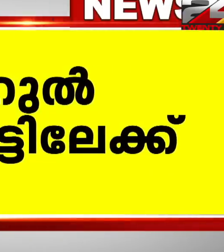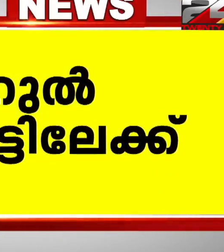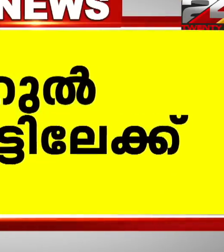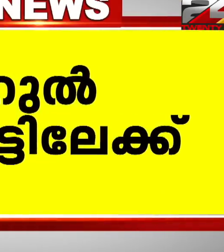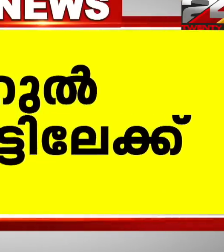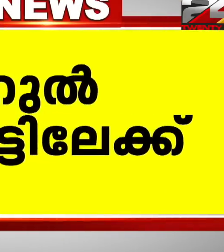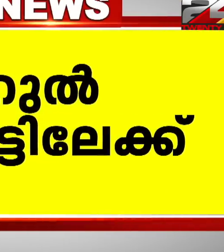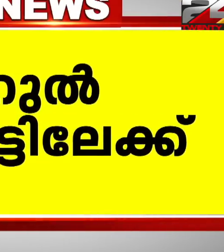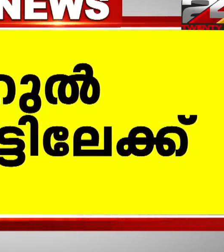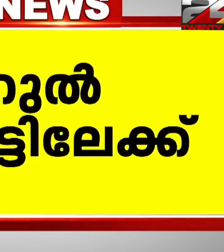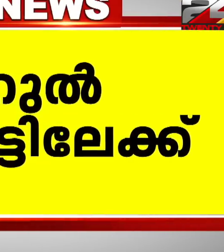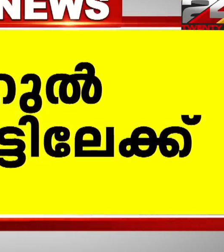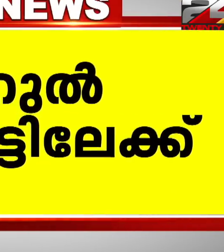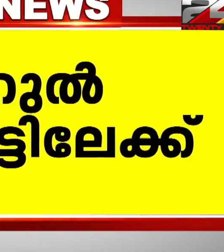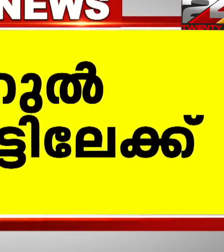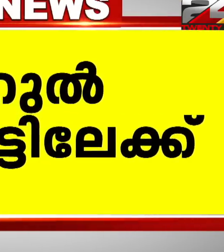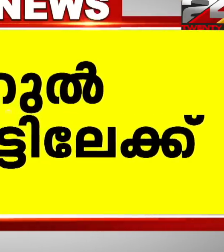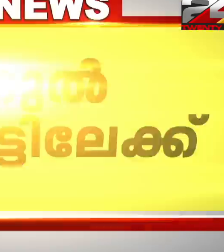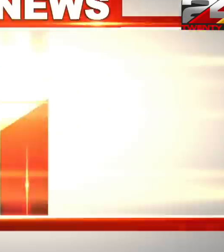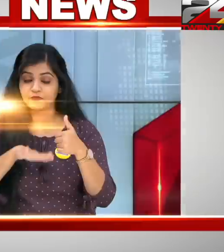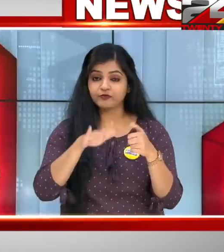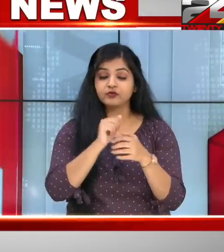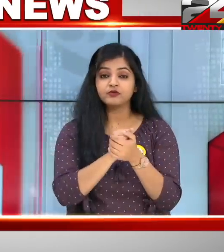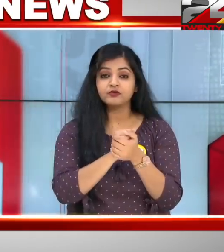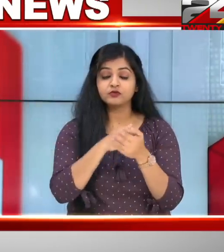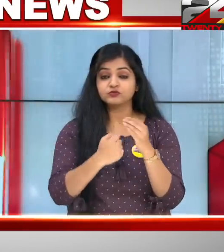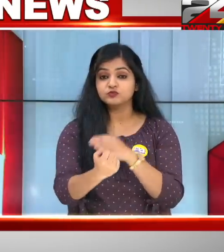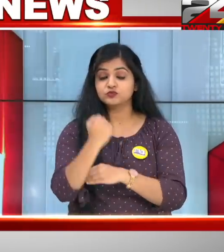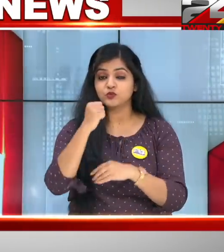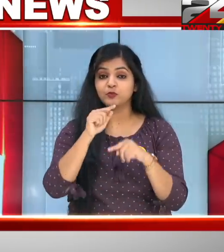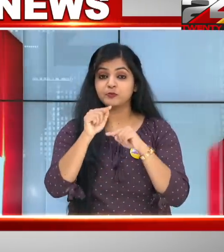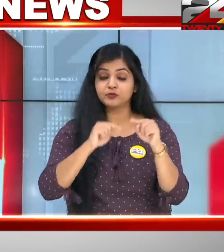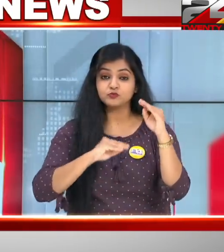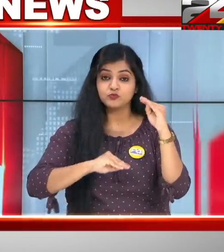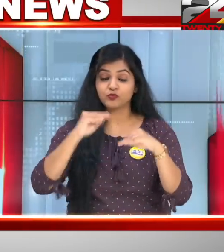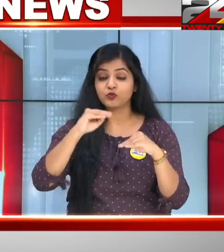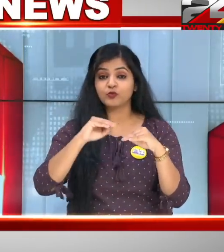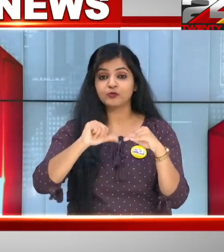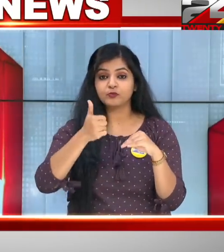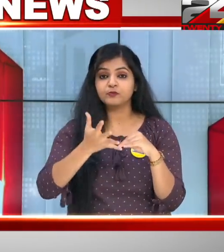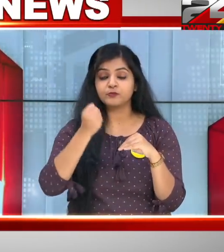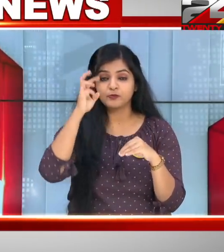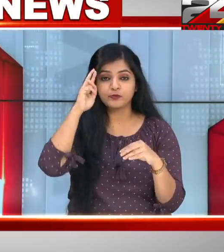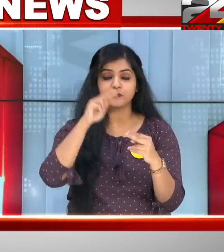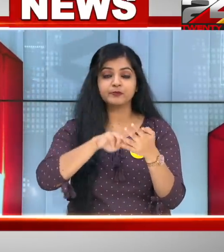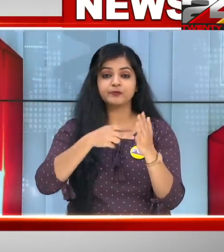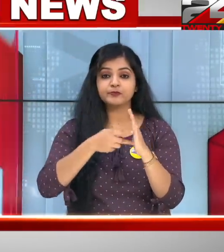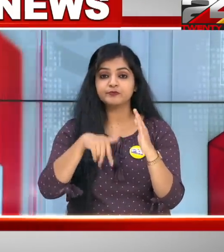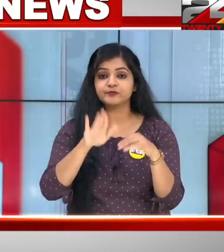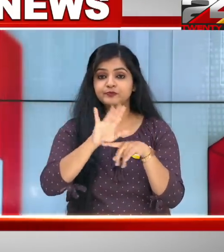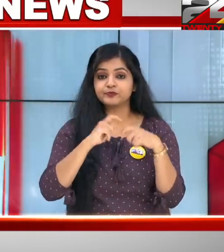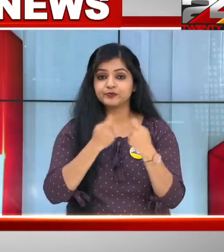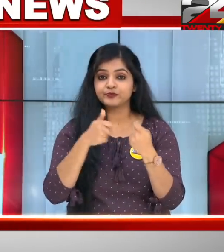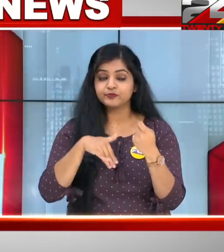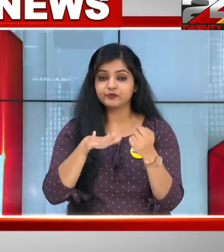വയനാട്ടിൽ അദ്ദേഹം മത്സരിക്കുമ്പോൾ അത് ഒരു ശക്തമായിട്ടുള്ള വിജയമായി അത് മാറ്റിയെടുക്കുക എന്നതാണ് കോൺഗ്രസിന്റെ ലക്ഷ്യം. ഇതിനു